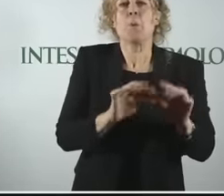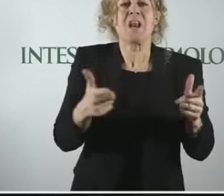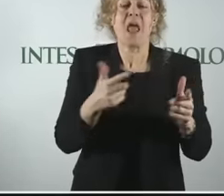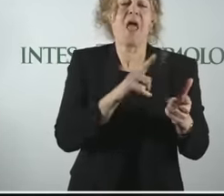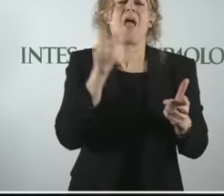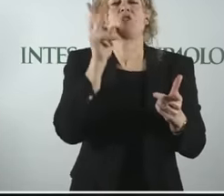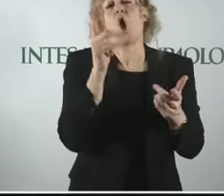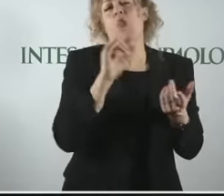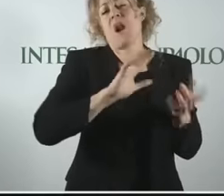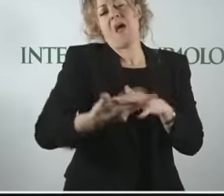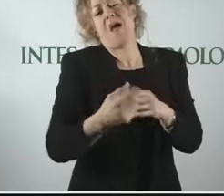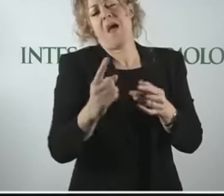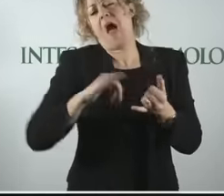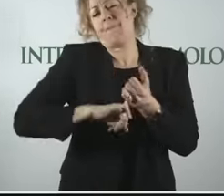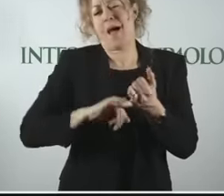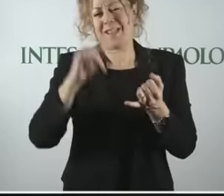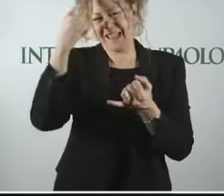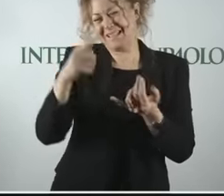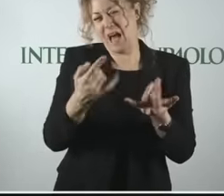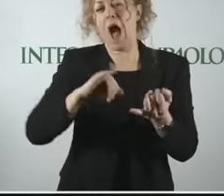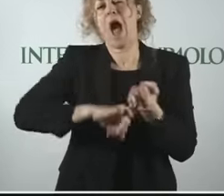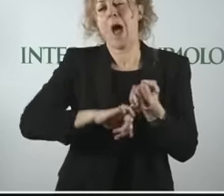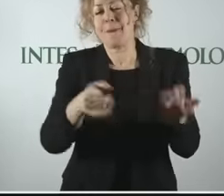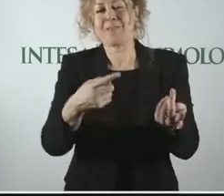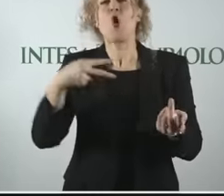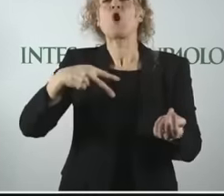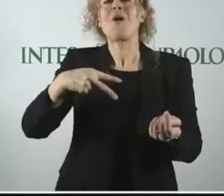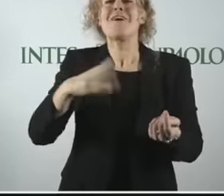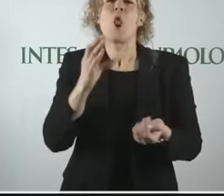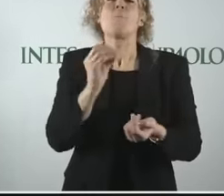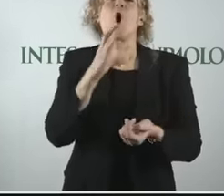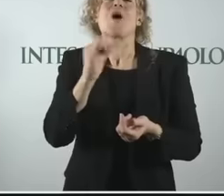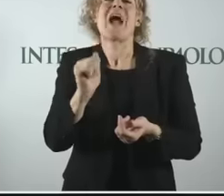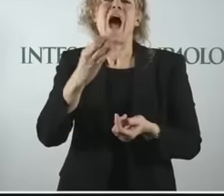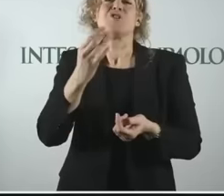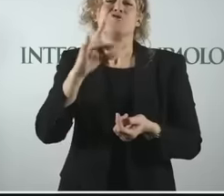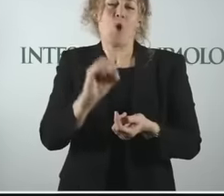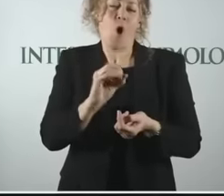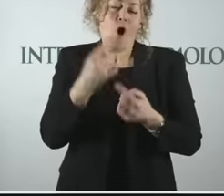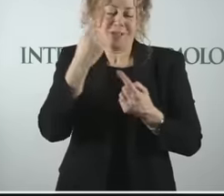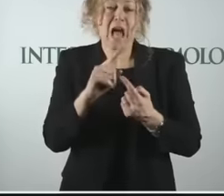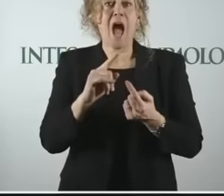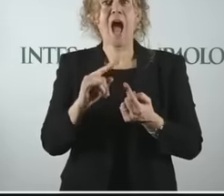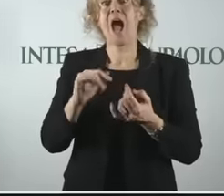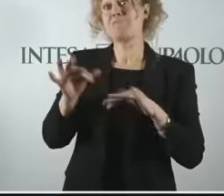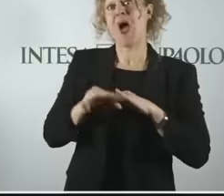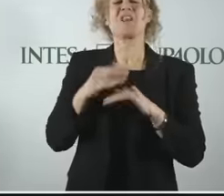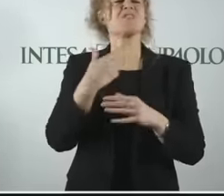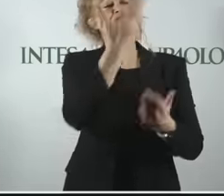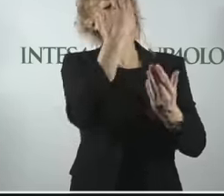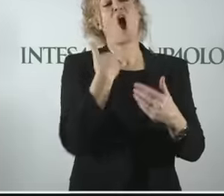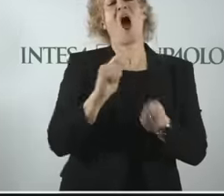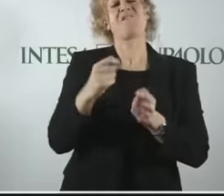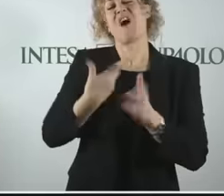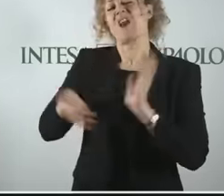l'amante È una novella di Boccaccio capite no Quindi la classica novella di Boccaccio che il marito va fuori vado a cena fuori Stasera son fuori per